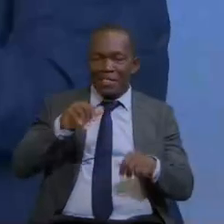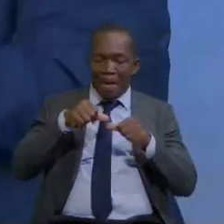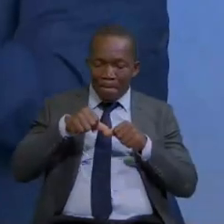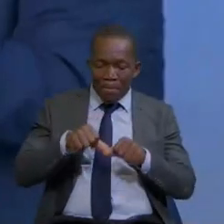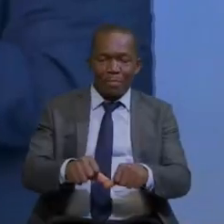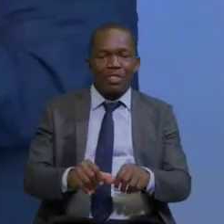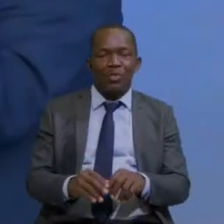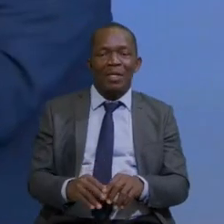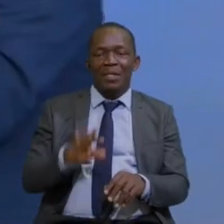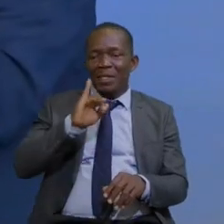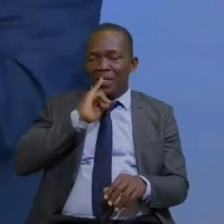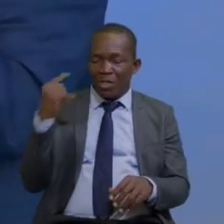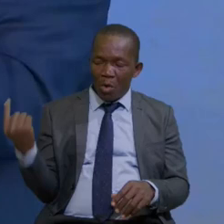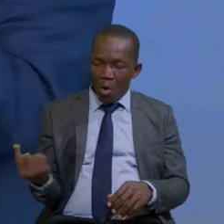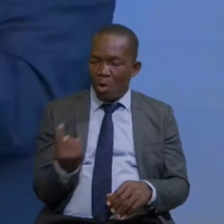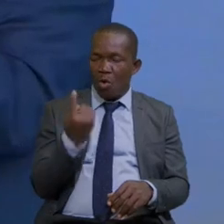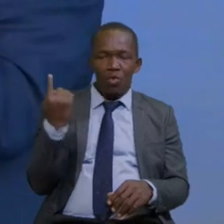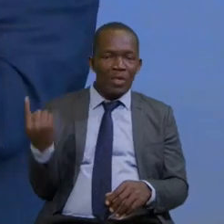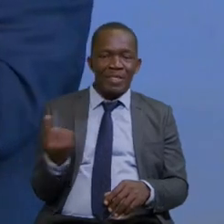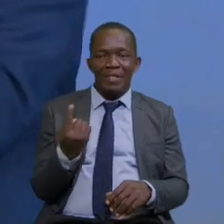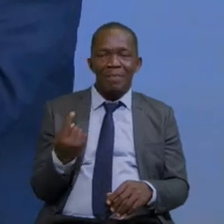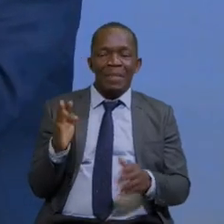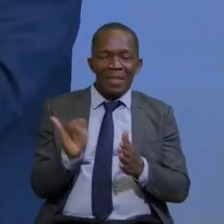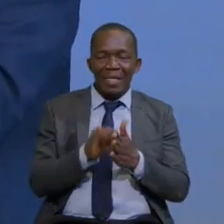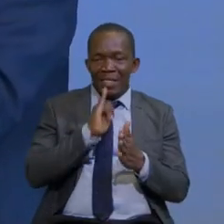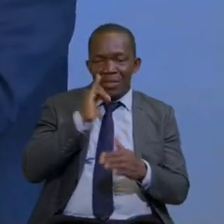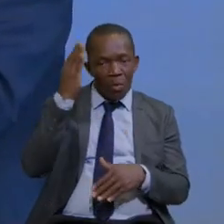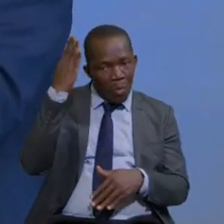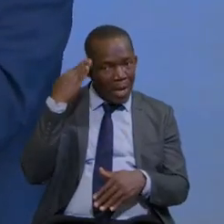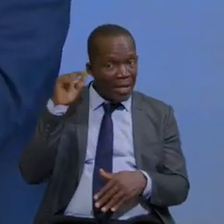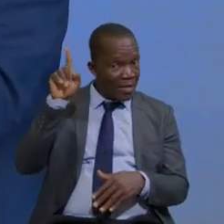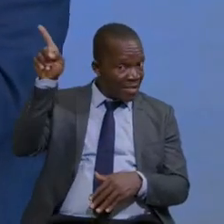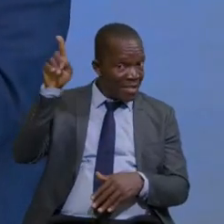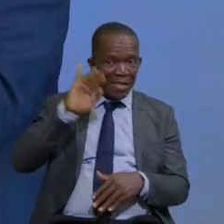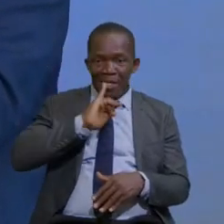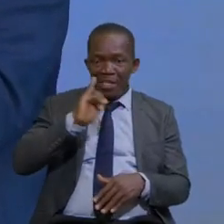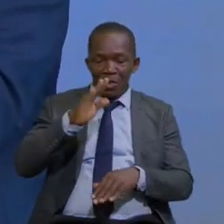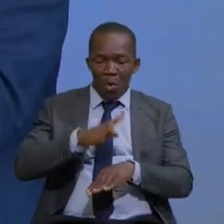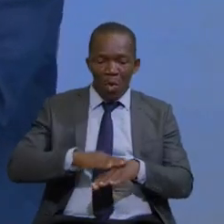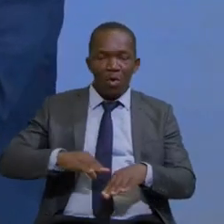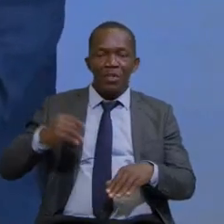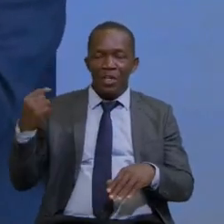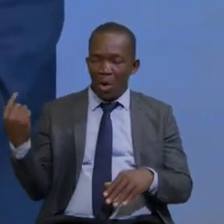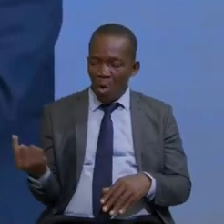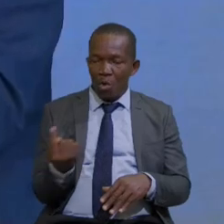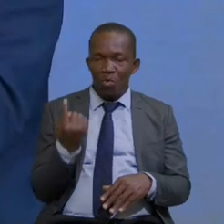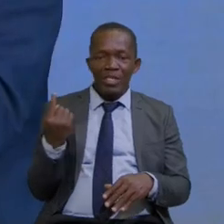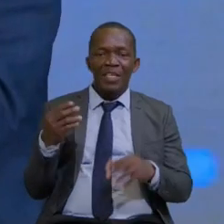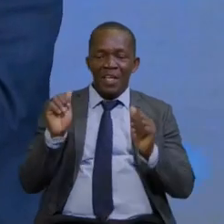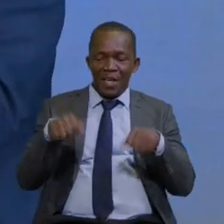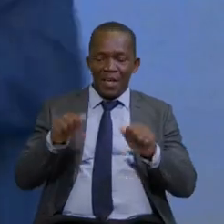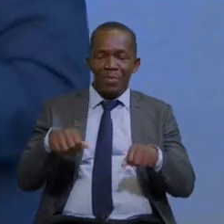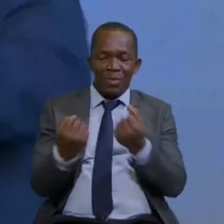Et c'est pourquoi on se réfère à lui comme étant le sauveur toujours capable, toujours puissant.